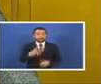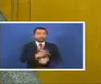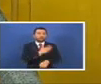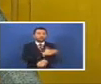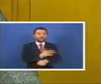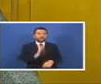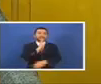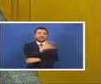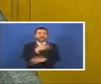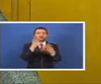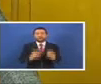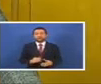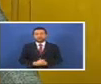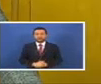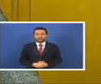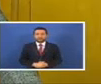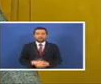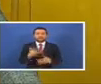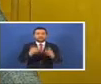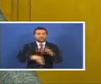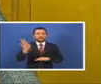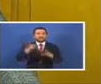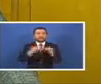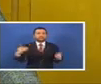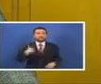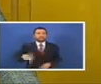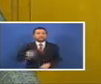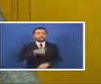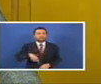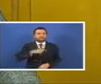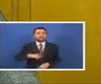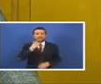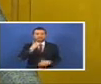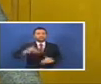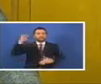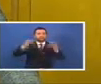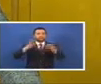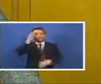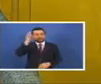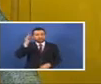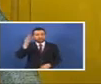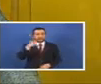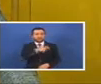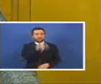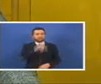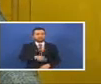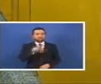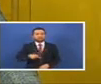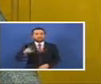ülkenin geleceğini oluyor. Giden bizim yetişmiş bilimsel formasyona